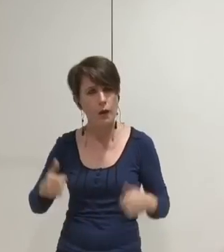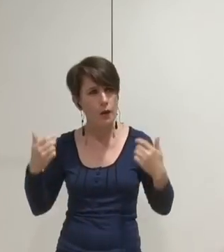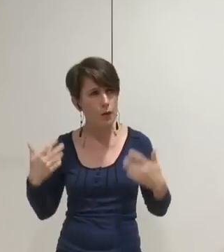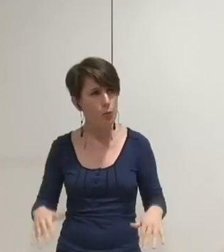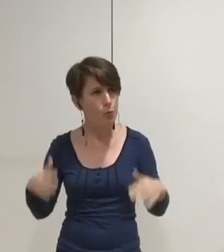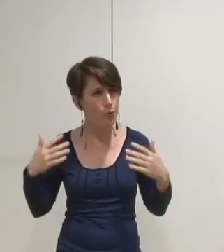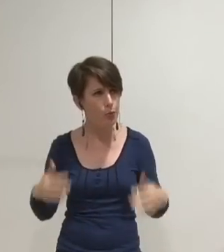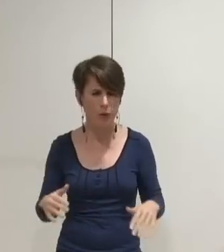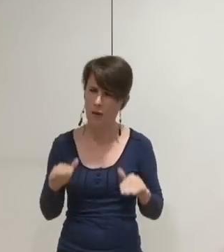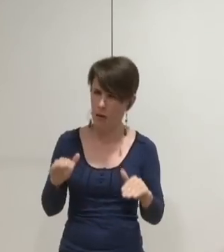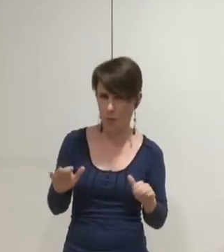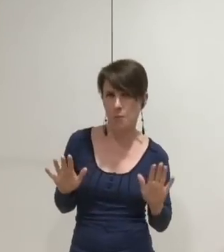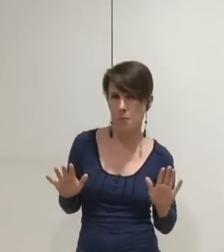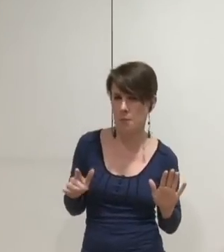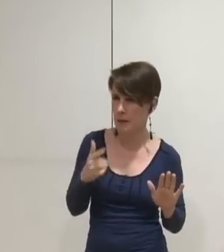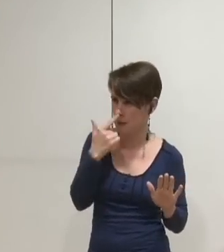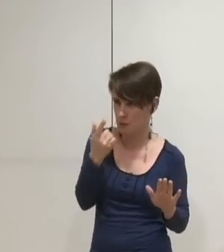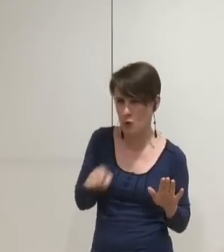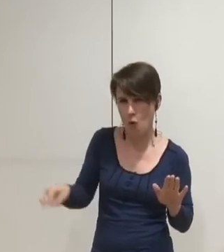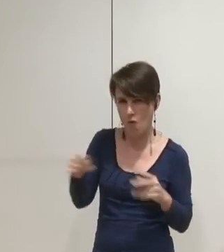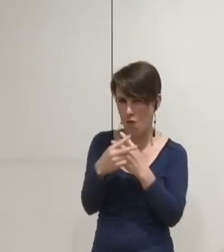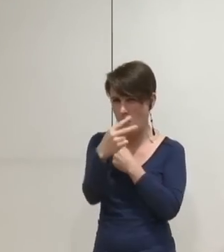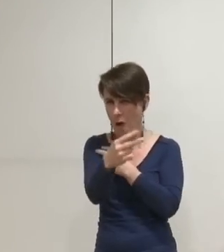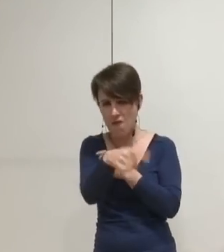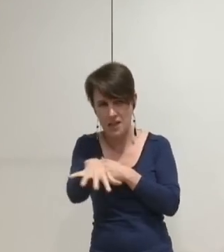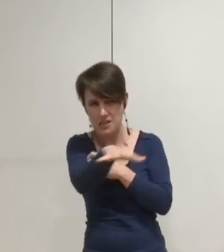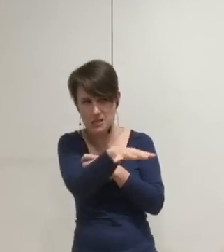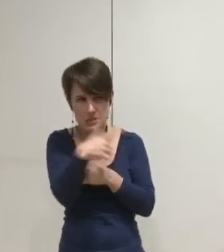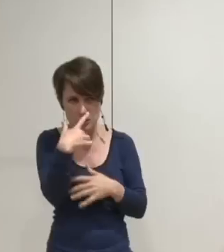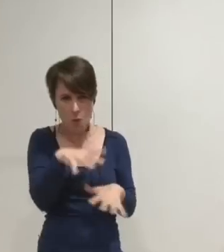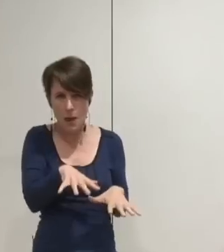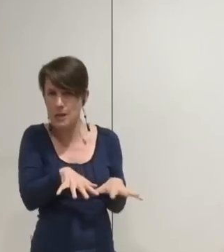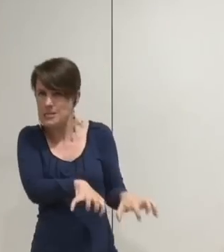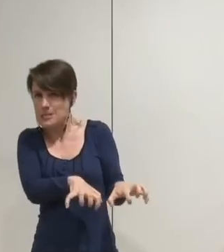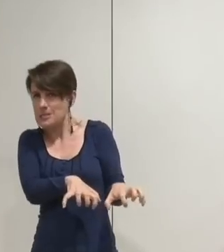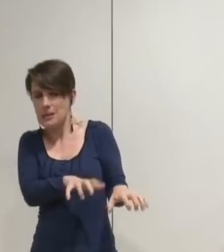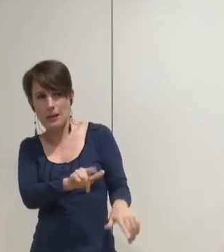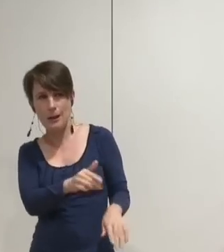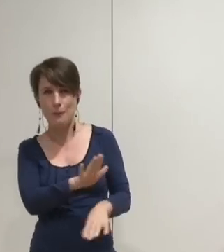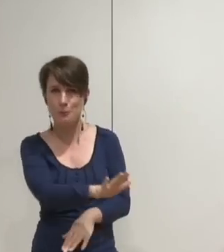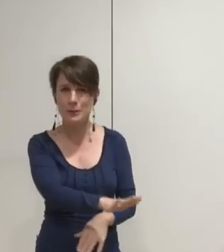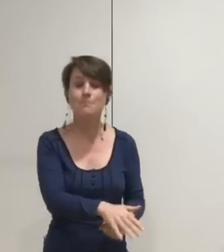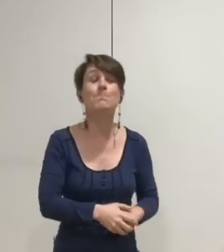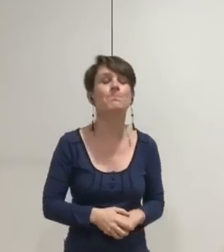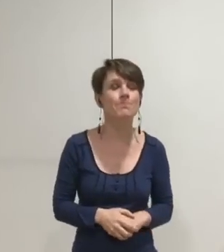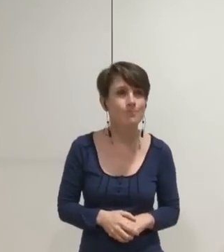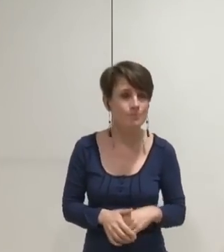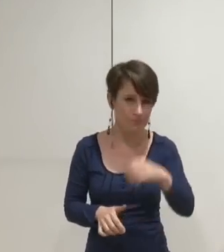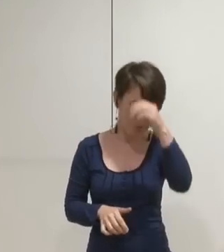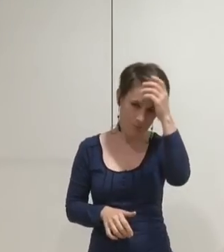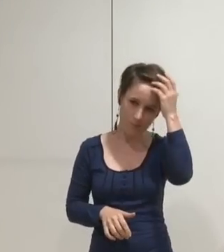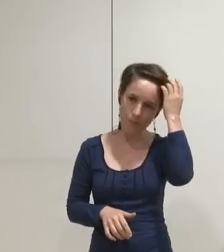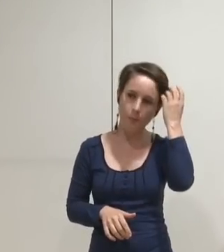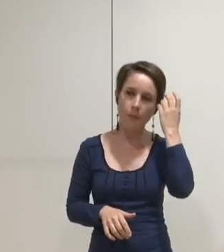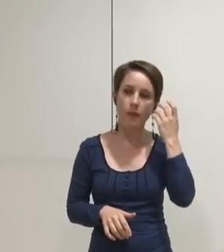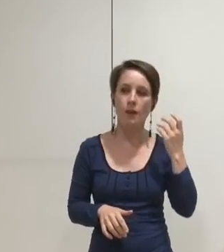moins graves qui montrent quand même une certaine crispation de votre côté c'est comme ça que nous vivons mais quand en plus on laisse entendre